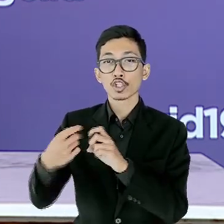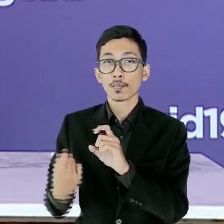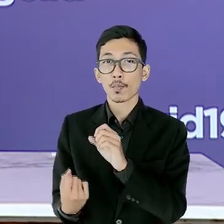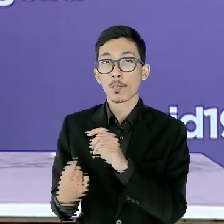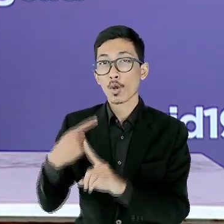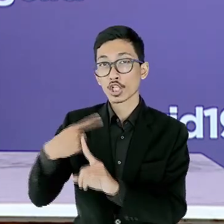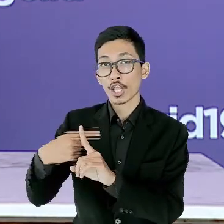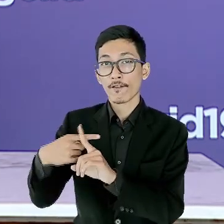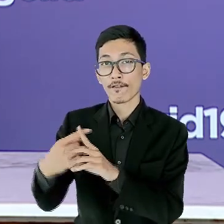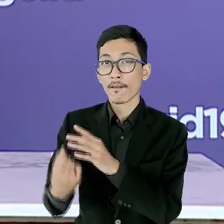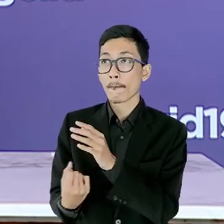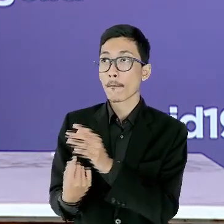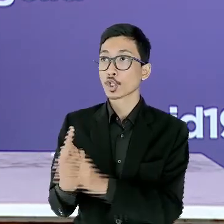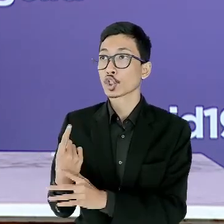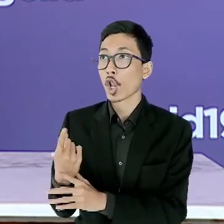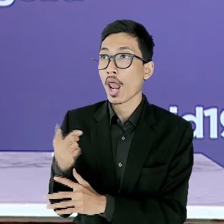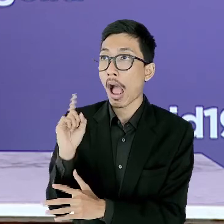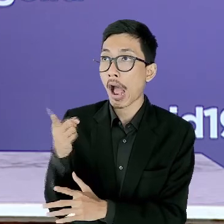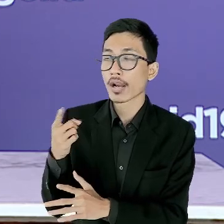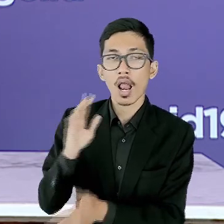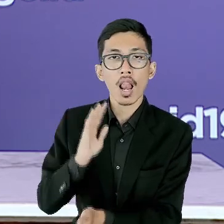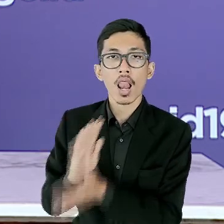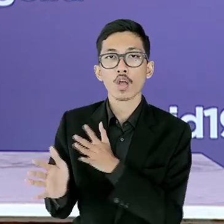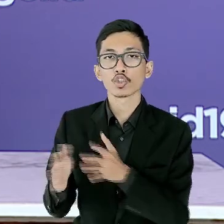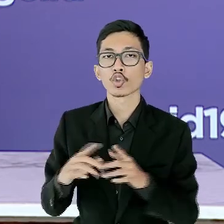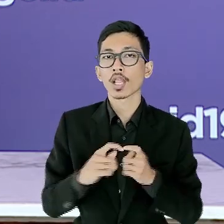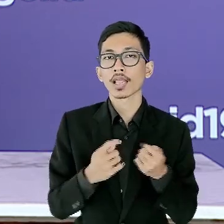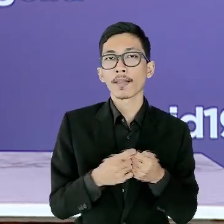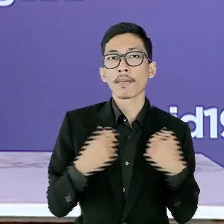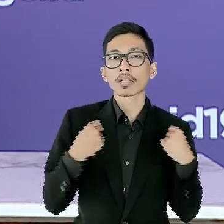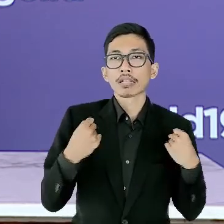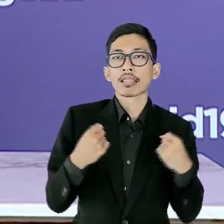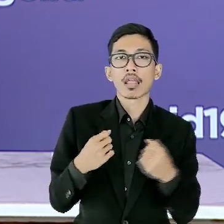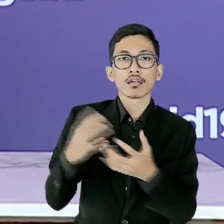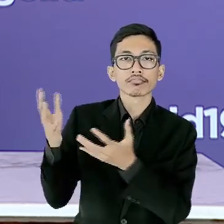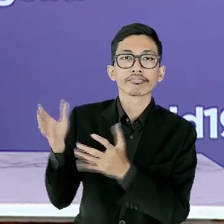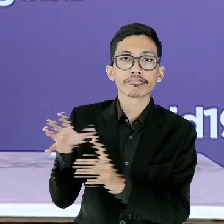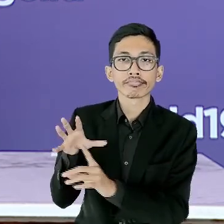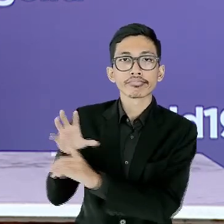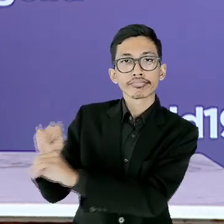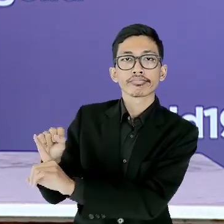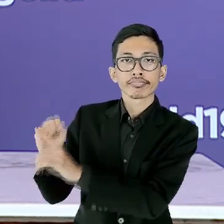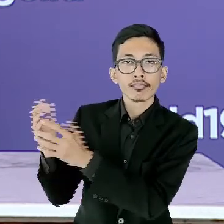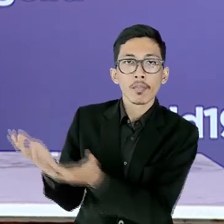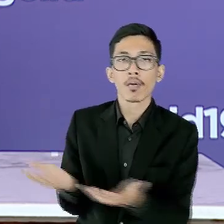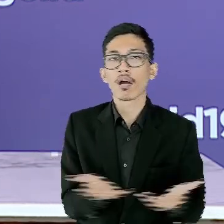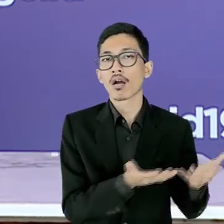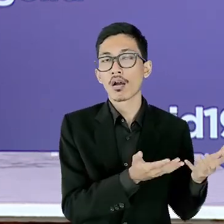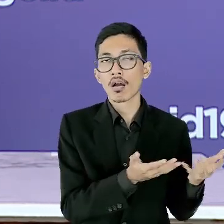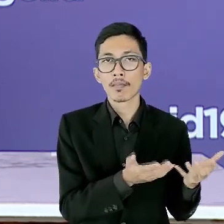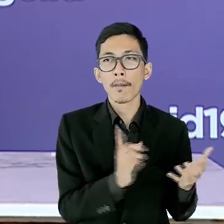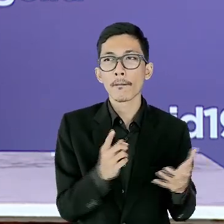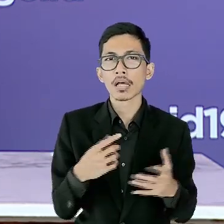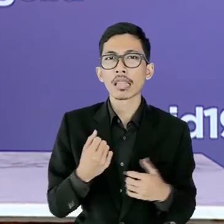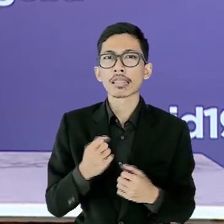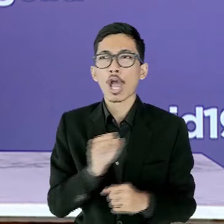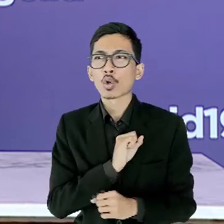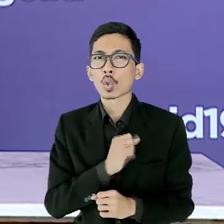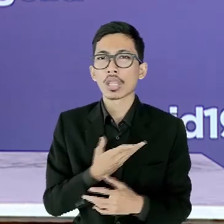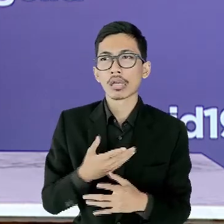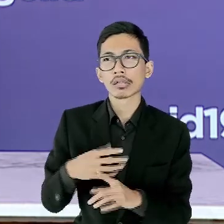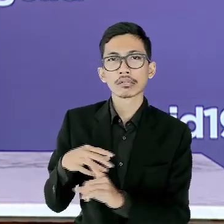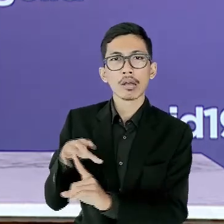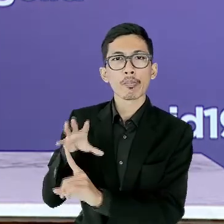ditangani secara profesional oleh tenaga kesehatan setempat sehingga mencegah meluasnya penularan kepada kontingen atau